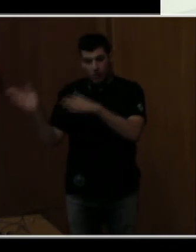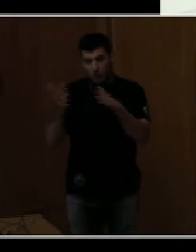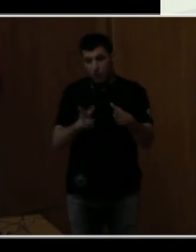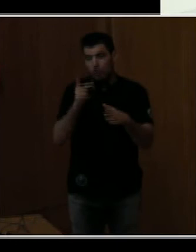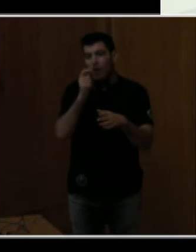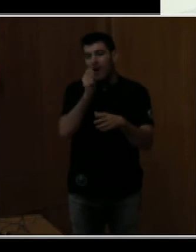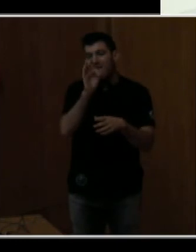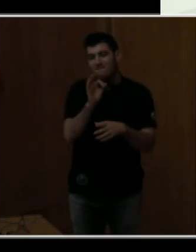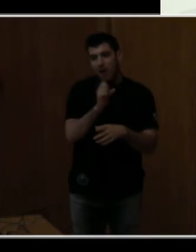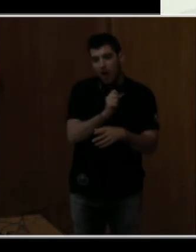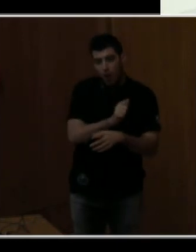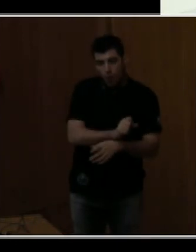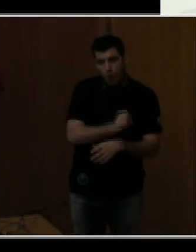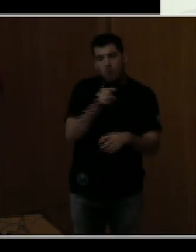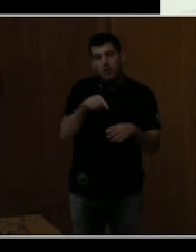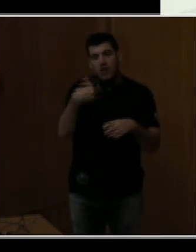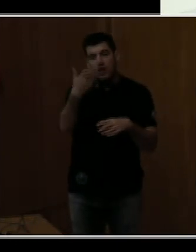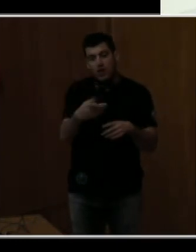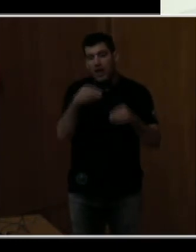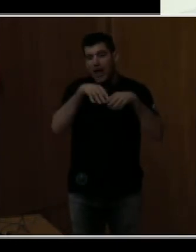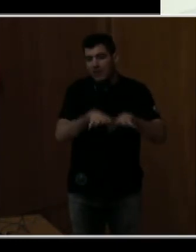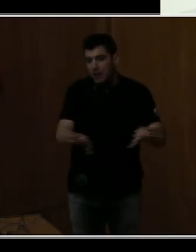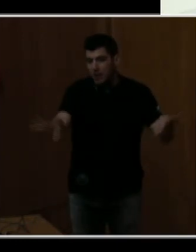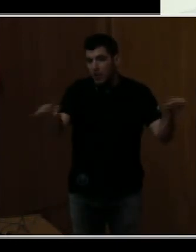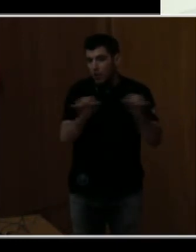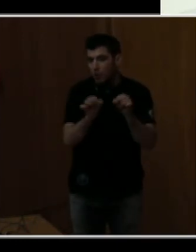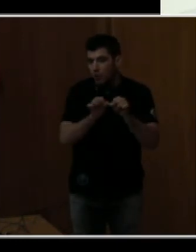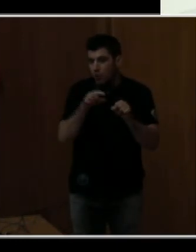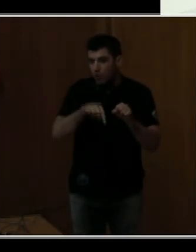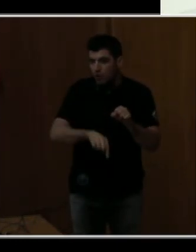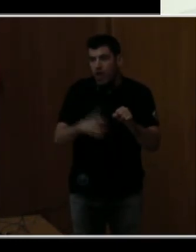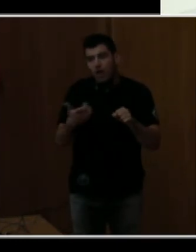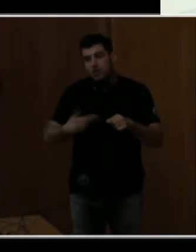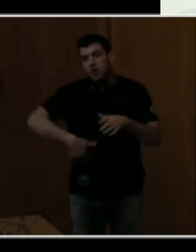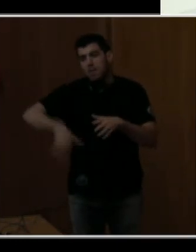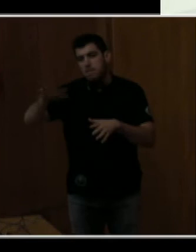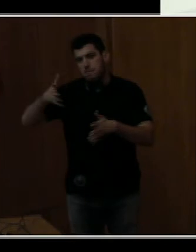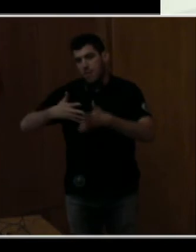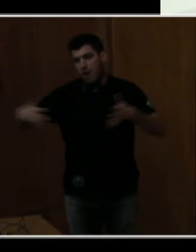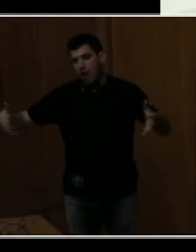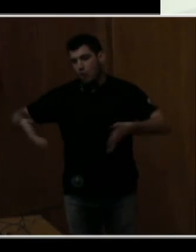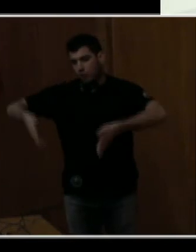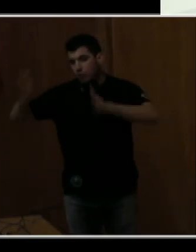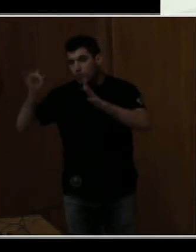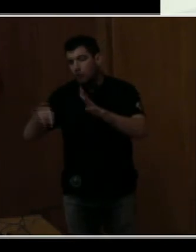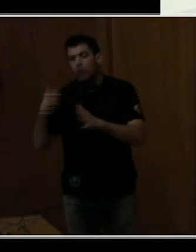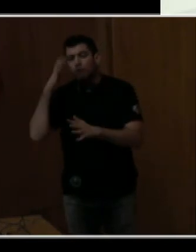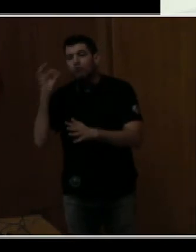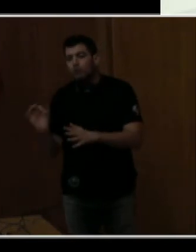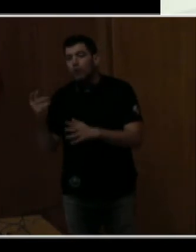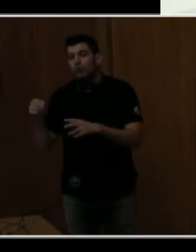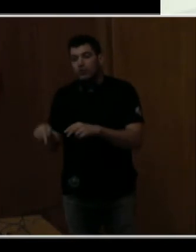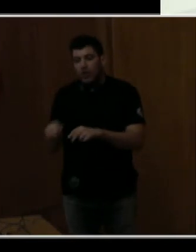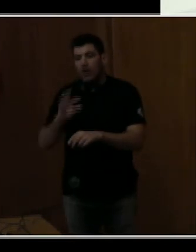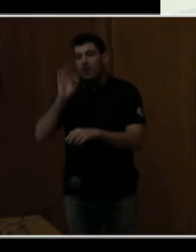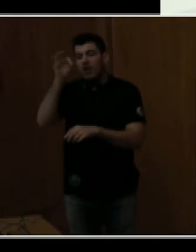ή μετακινείται προς τον κατανεμητή ή πηγαίνει σε ένα μεγάλο κτίριο, στον κατανεμητή του κεντρικού κτιρίου, και με σκοπό τελικά να φτάσει